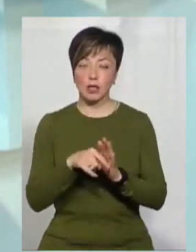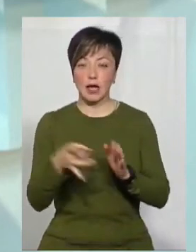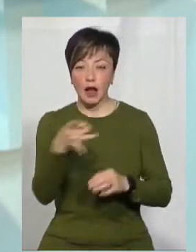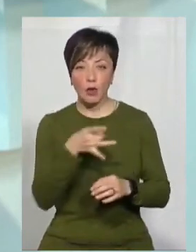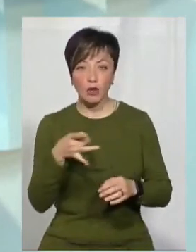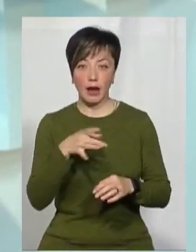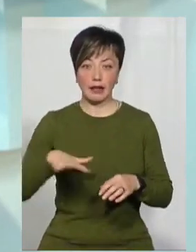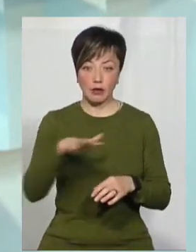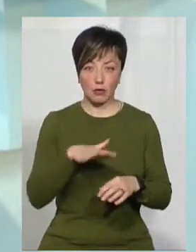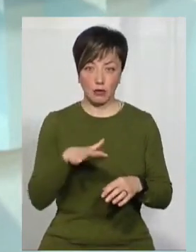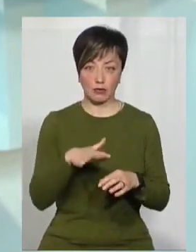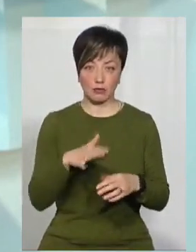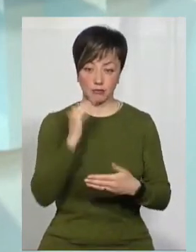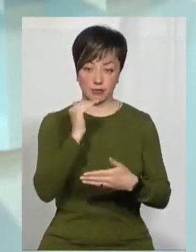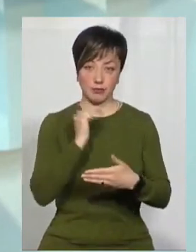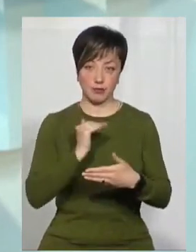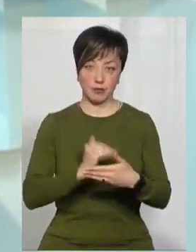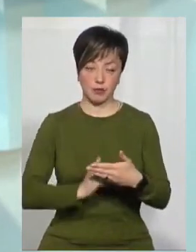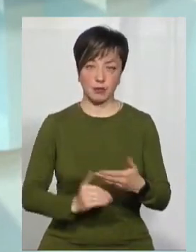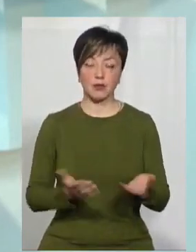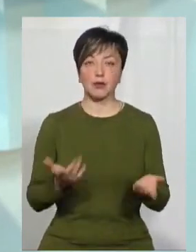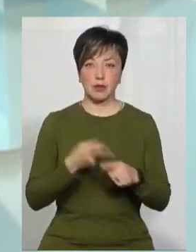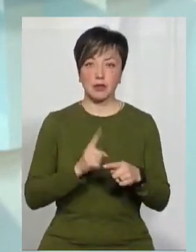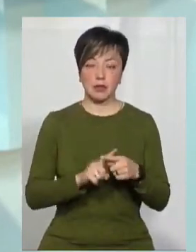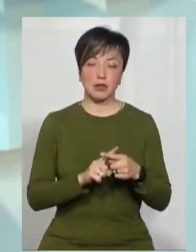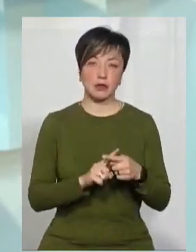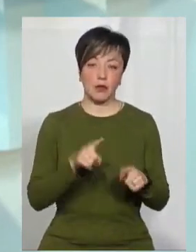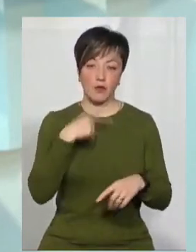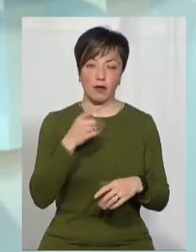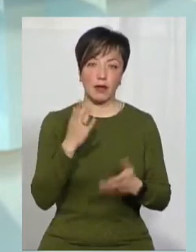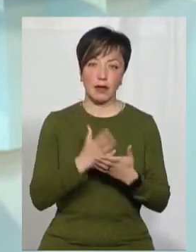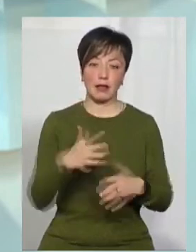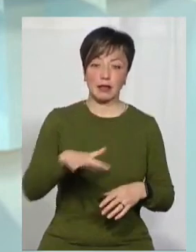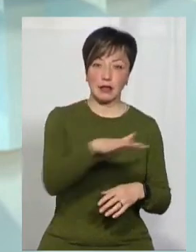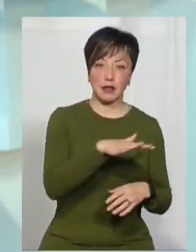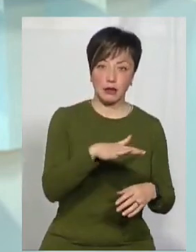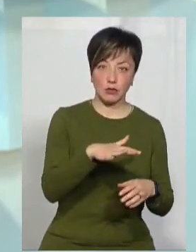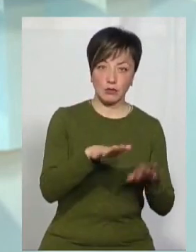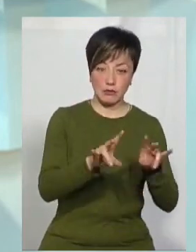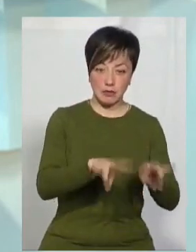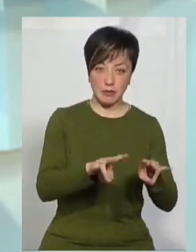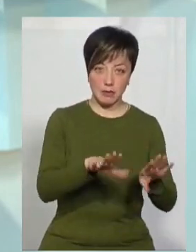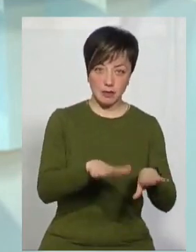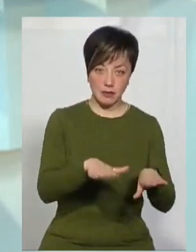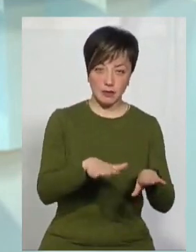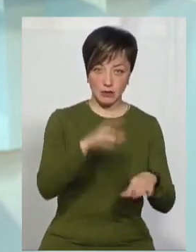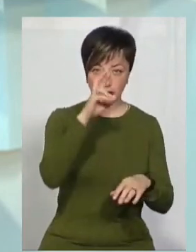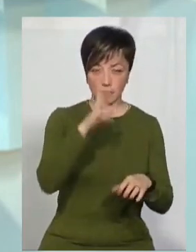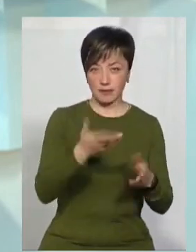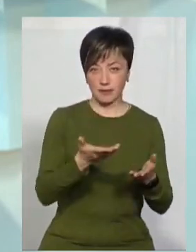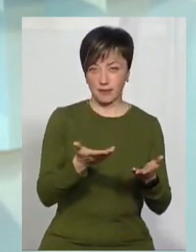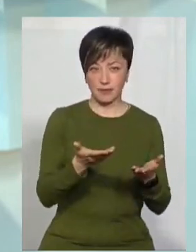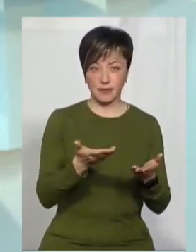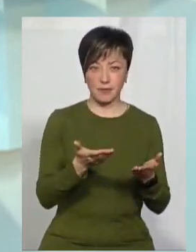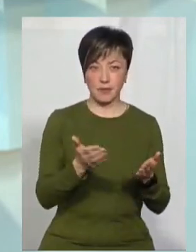регіональні і територіальні. І в принципі, ми сьогодні це про це говорили. Є територіальні дороги, які за нашої категорії державних дорог є, напевно, що